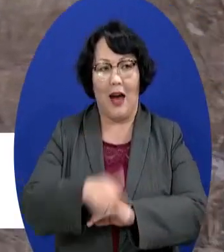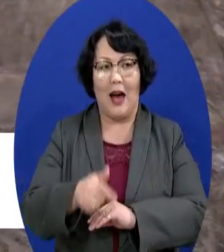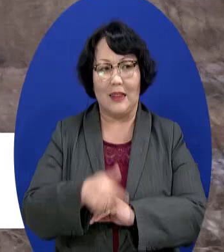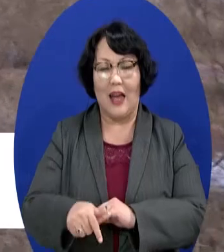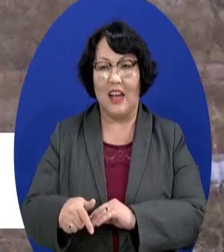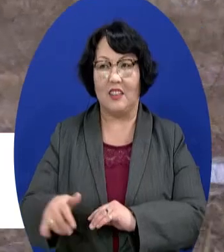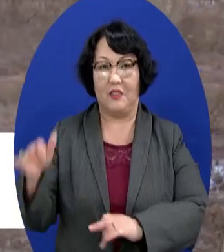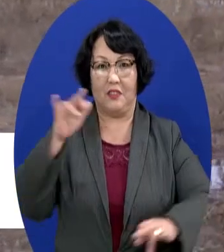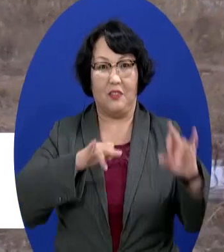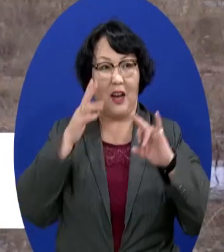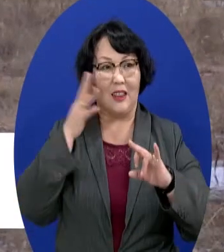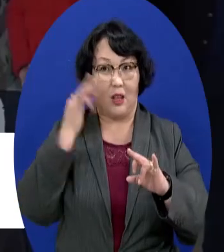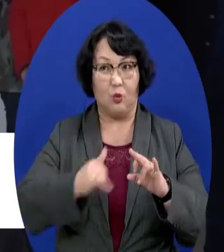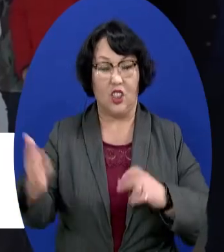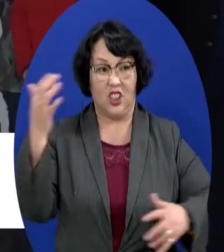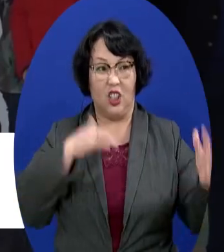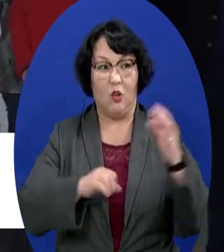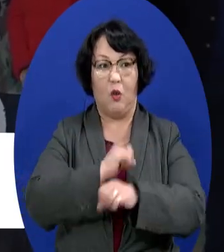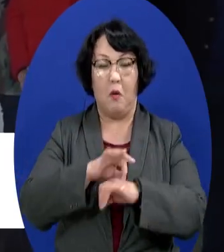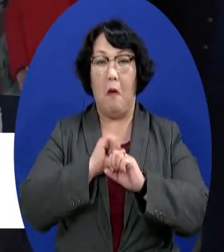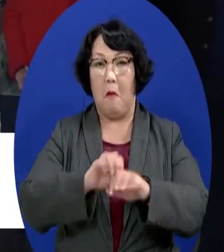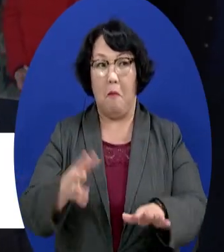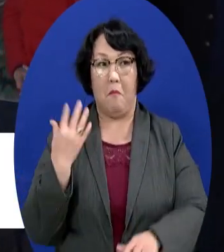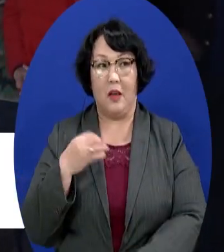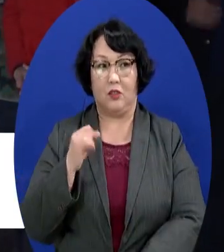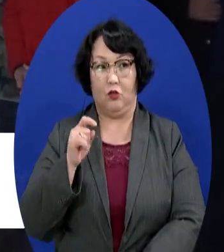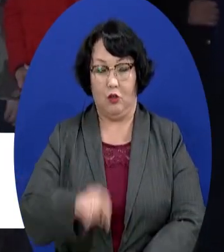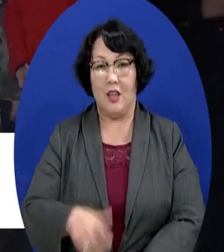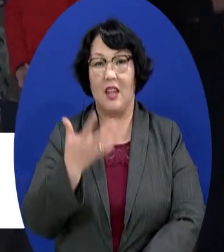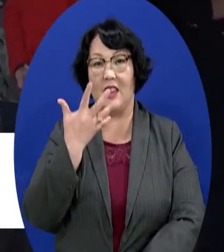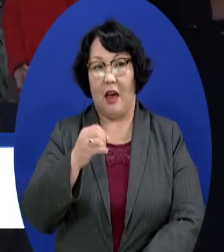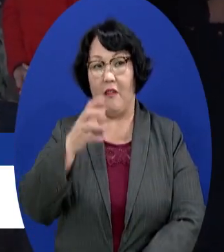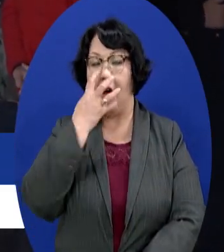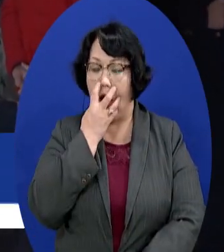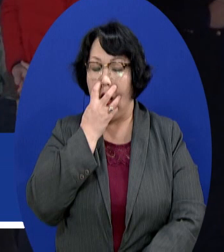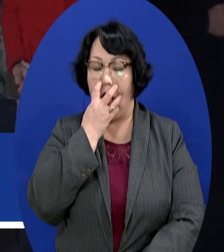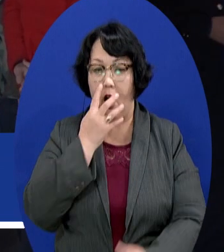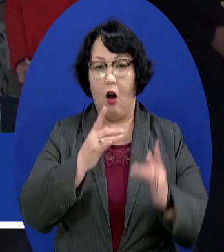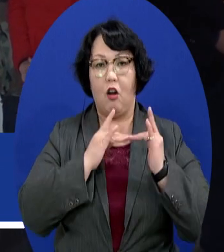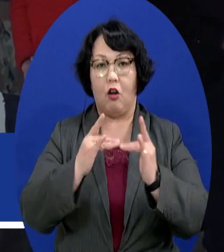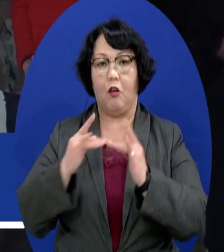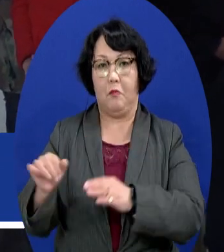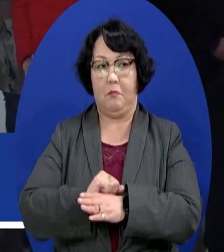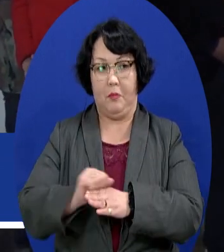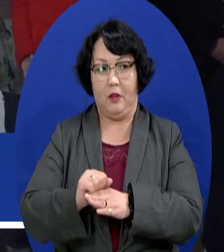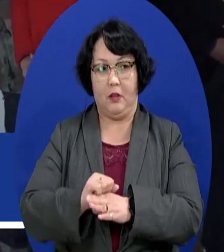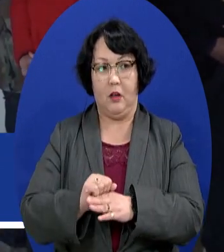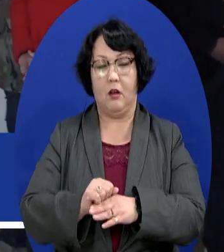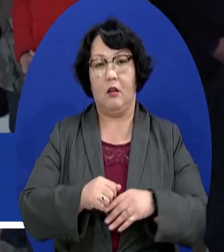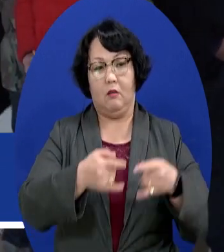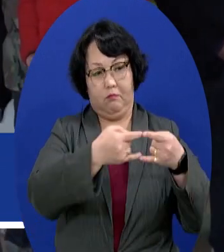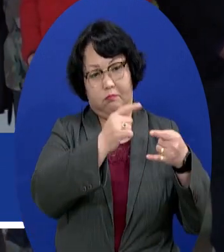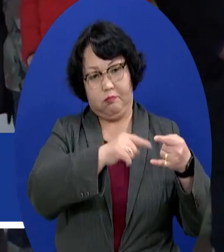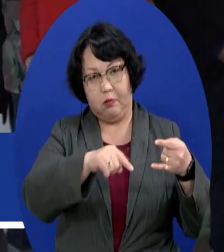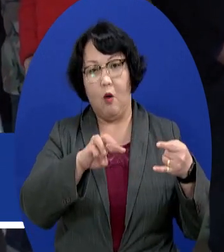зөөвөрлөгдөн орж ирсэн тохиолдлууд байсан юм аа. Өнөөдөр энэ чинь яг 50 эрчимтэй орыг бэлдээд энэ амьсгалын аппаратнууд, үндэсний монитор, одоо